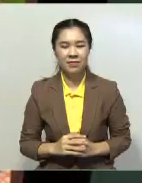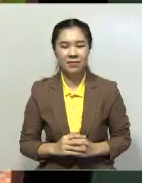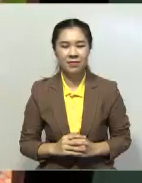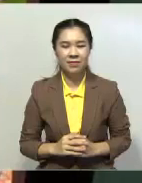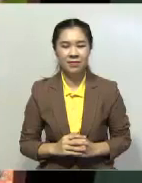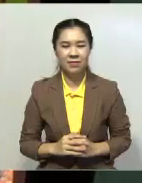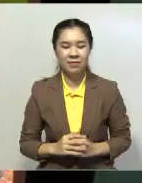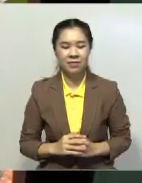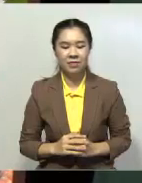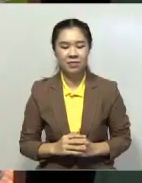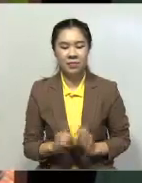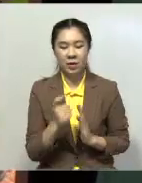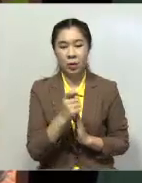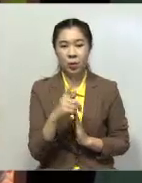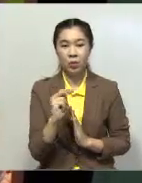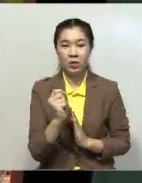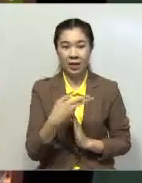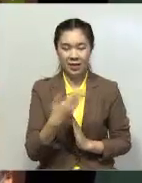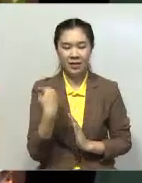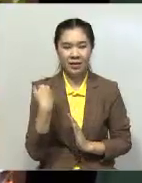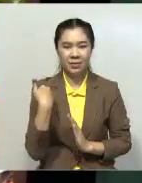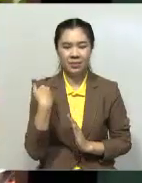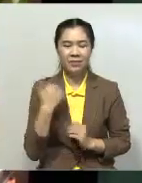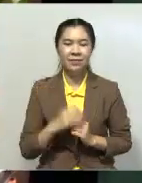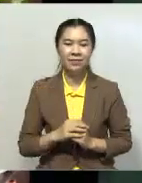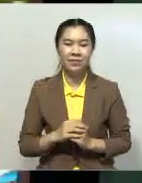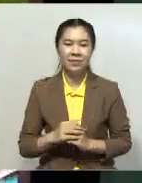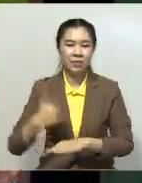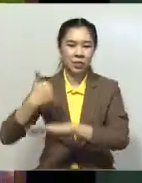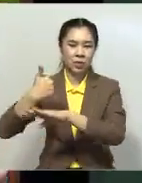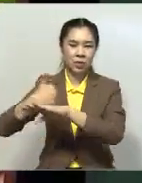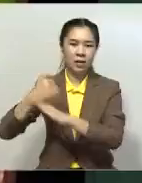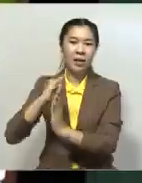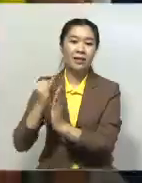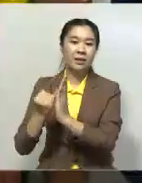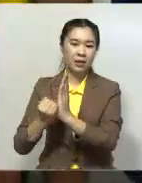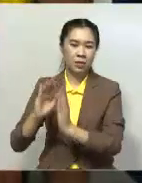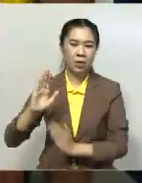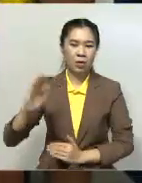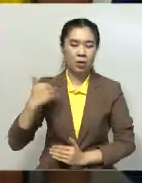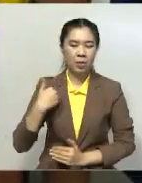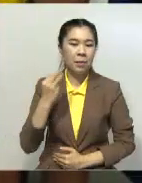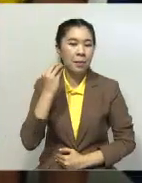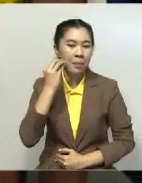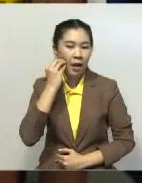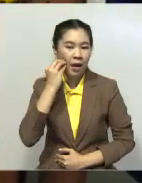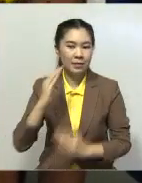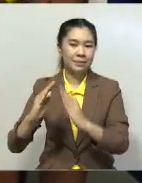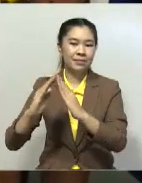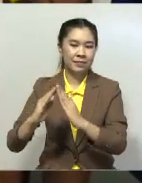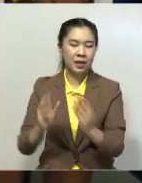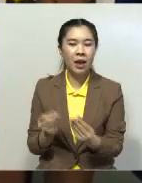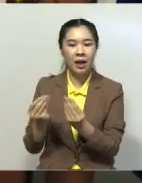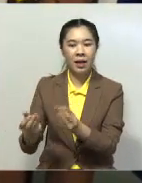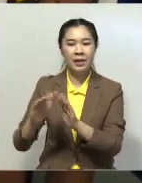ส่วนที่จังหวัดอุทัยธานีนะคะนายแมนรัตน์รัตนสุคนผู้ว่าราชการจังหวัดอุทัยธานีมอบบ้านให้แก่นางสาวสกุลการ